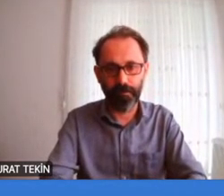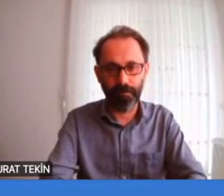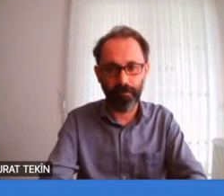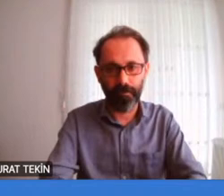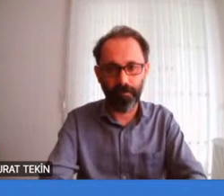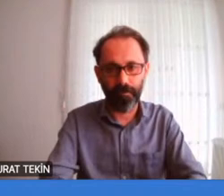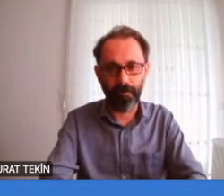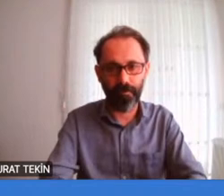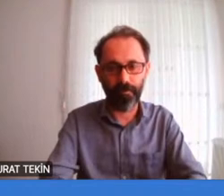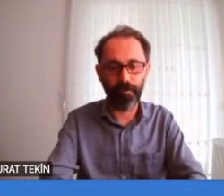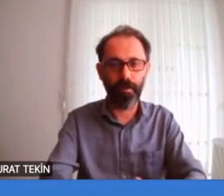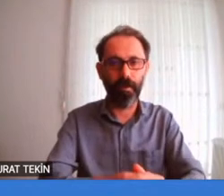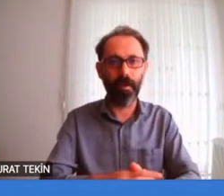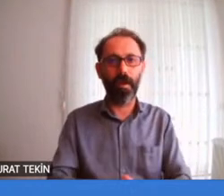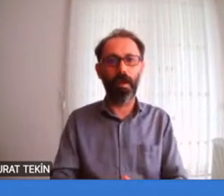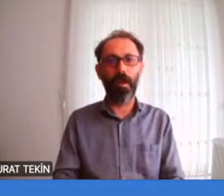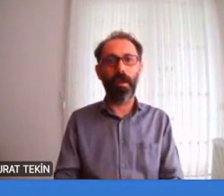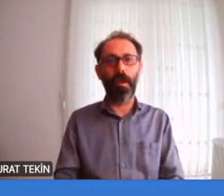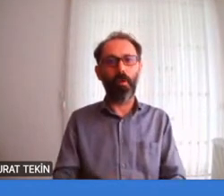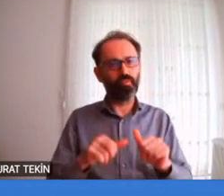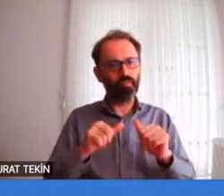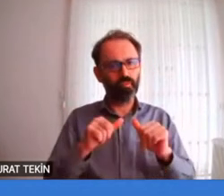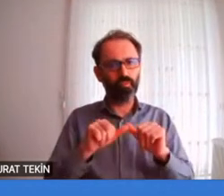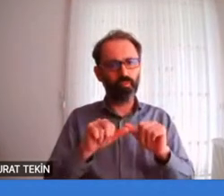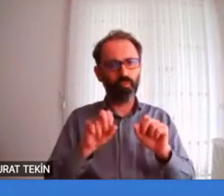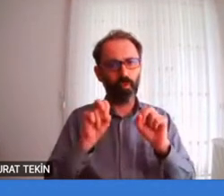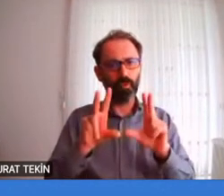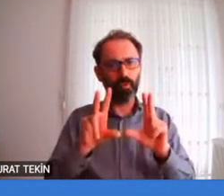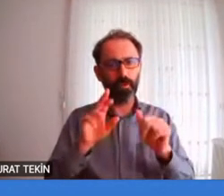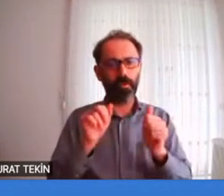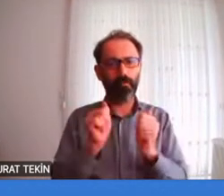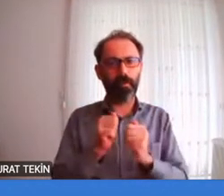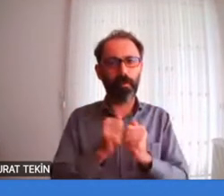Yanınızdaki hocalarım sanırım, değil mi? Sizi de hızlıca ve kısaca tanıyabilirsek.